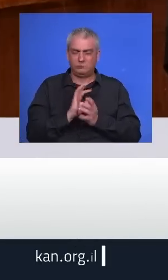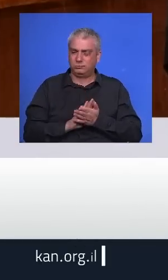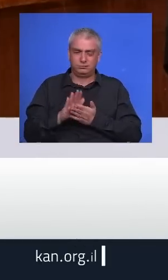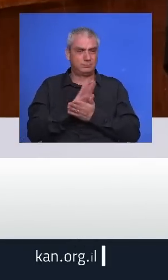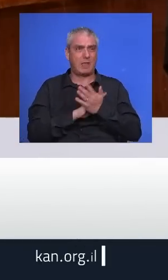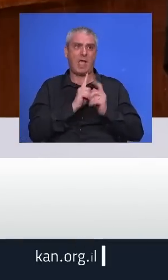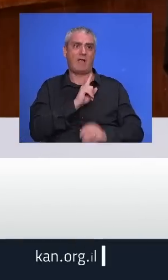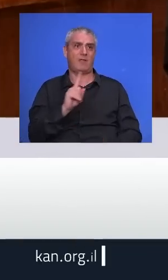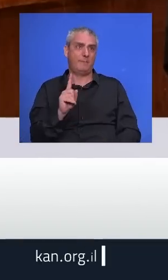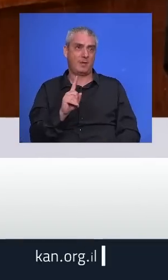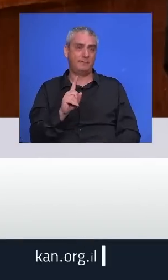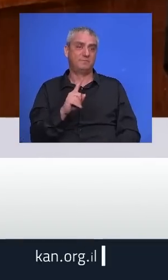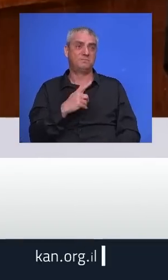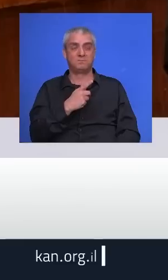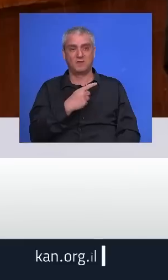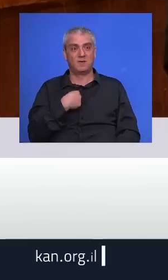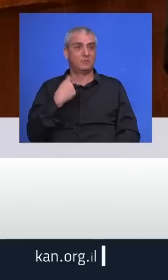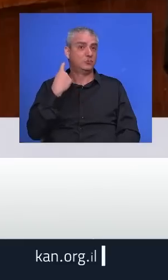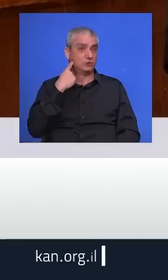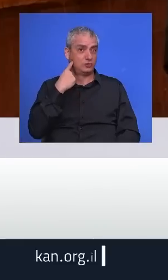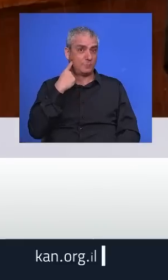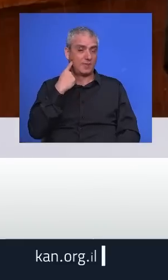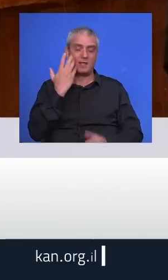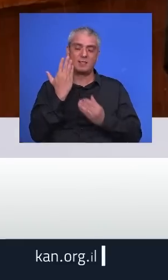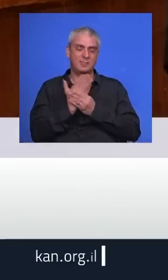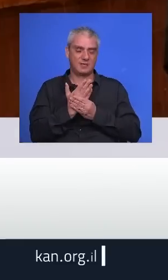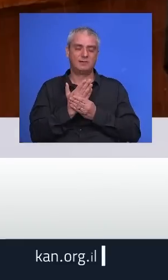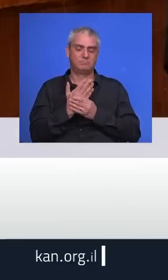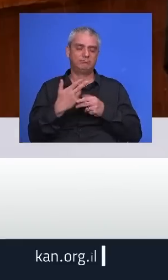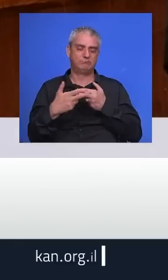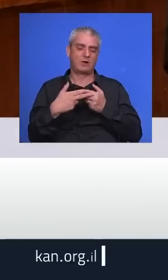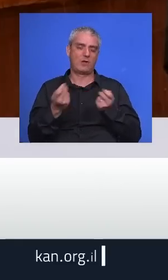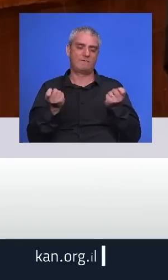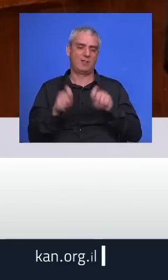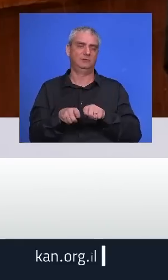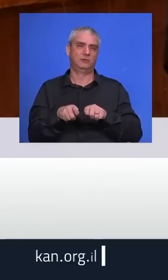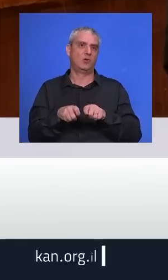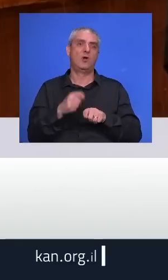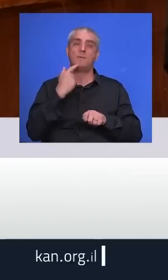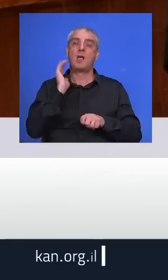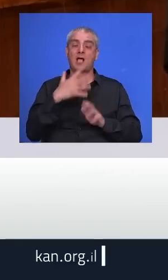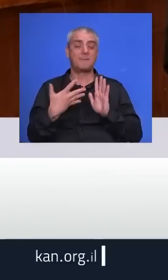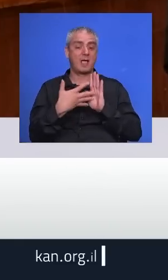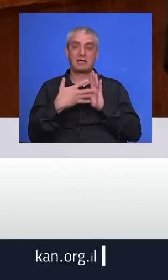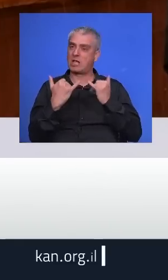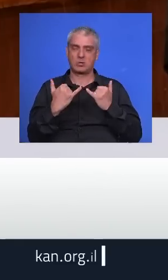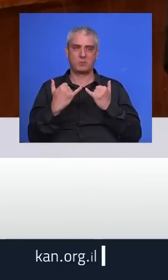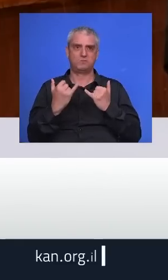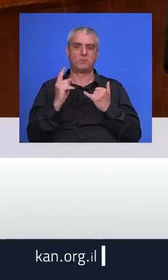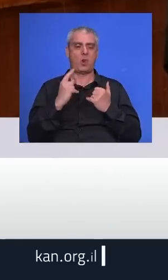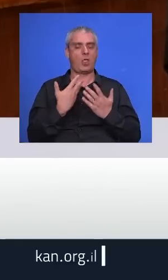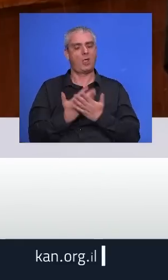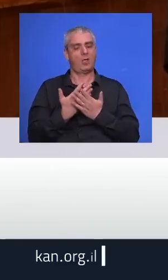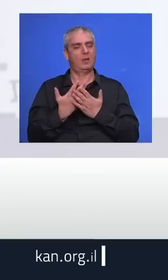מעולם, והערכה שאני שומע מיכל שהתיק הזה לקראת סגירה, זאת אומרת גם החקירה היום לא מחזקת